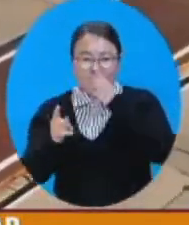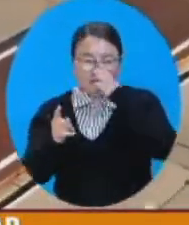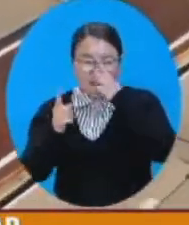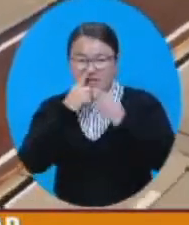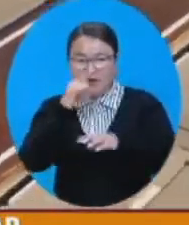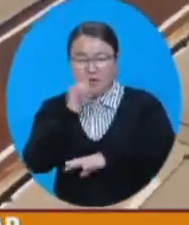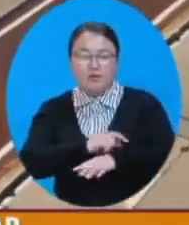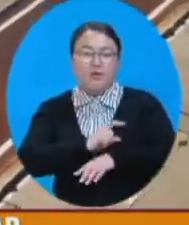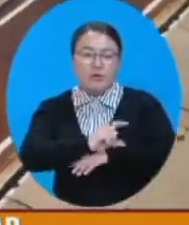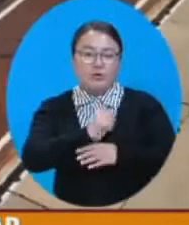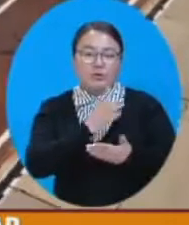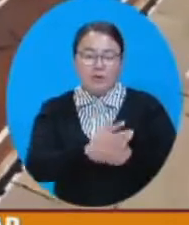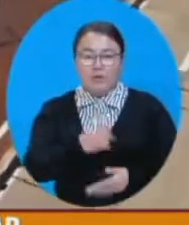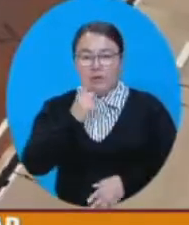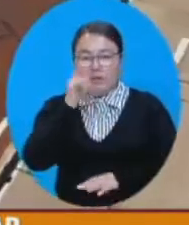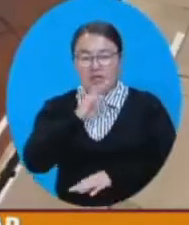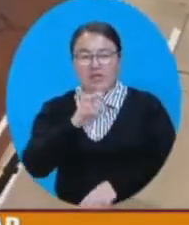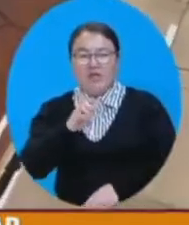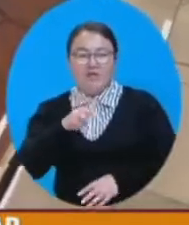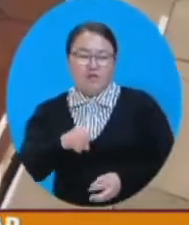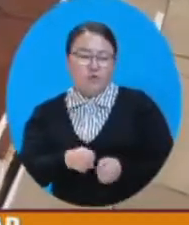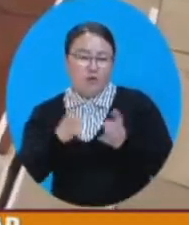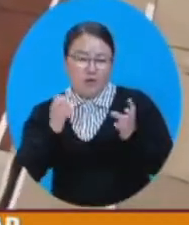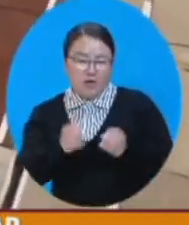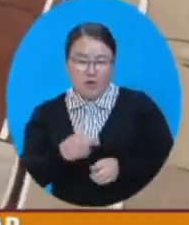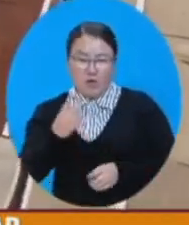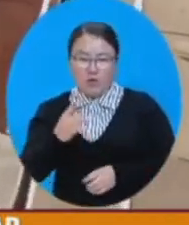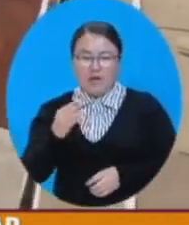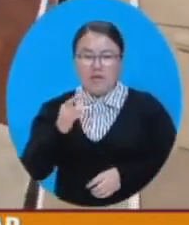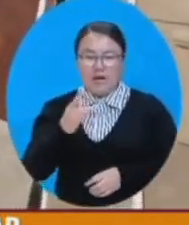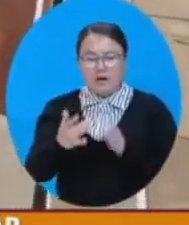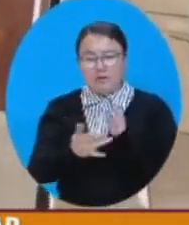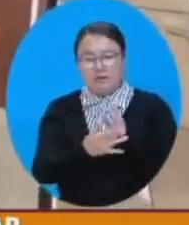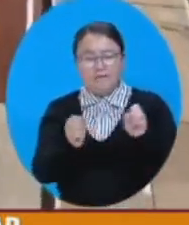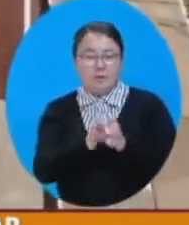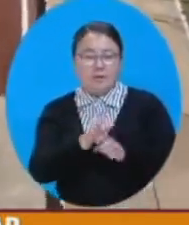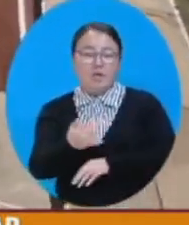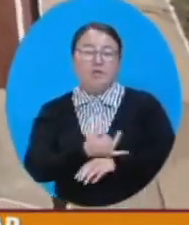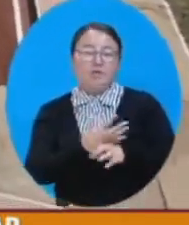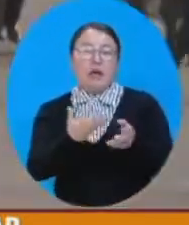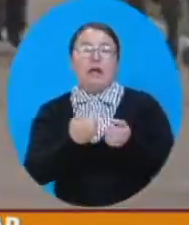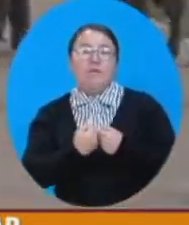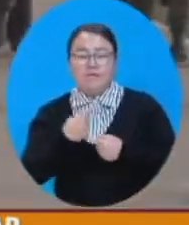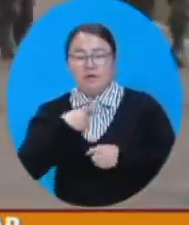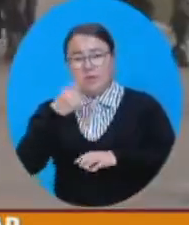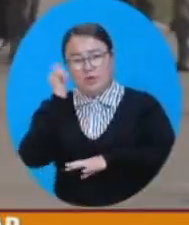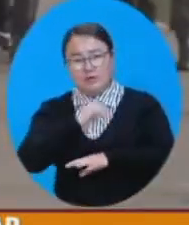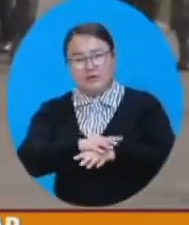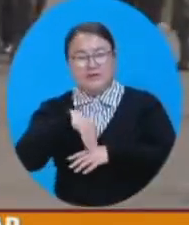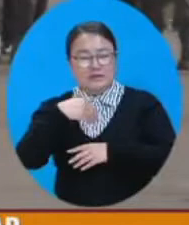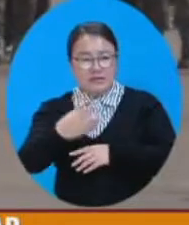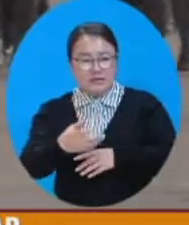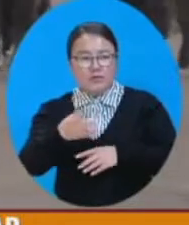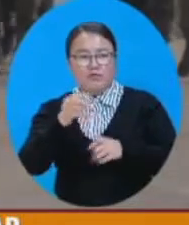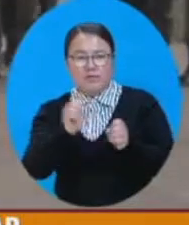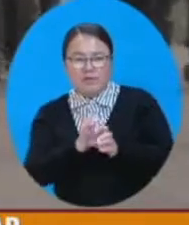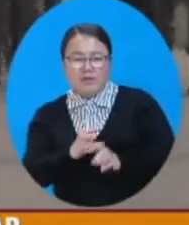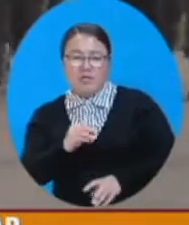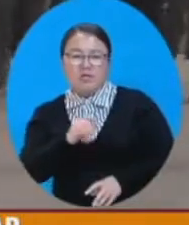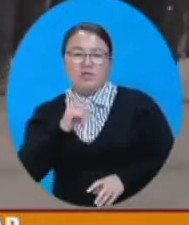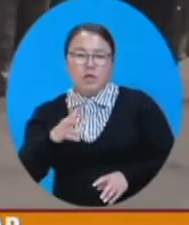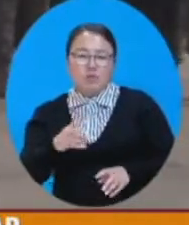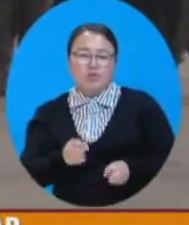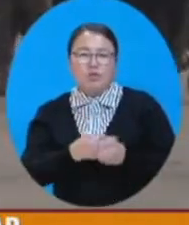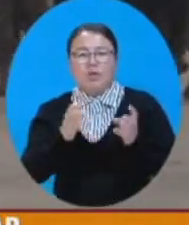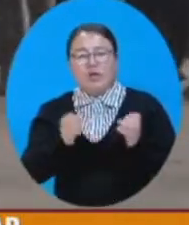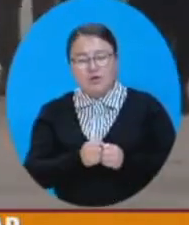хятад ард улс руу гардаг. Харин манай улсад нефтийн бүтээгдэхүүн үр тариа техник хэрэгсэл импортоор орж ирдэг. Цаашид манай улс хадлан тэжээлийн бүтээгдэхүүн